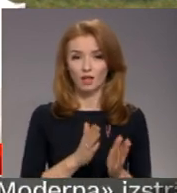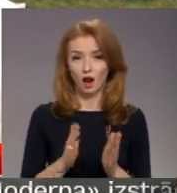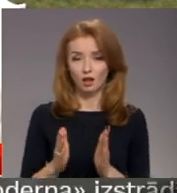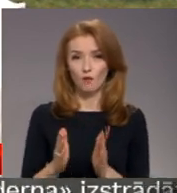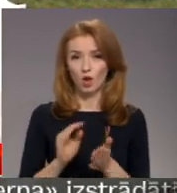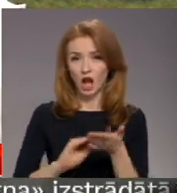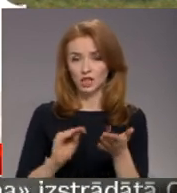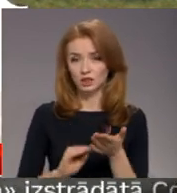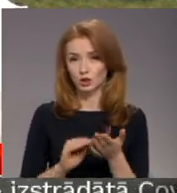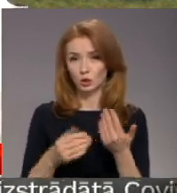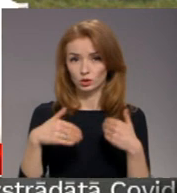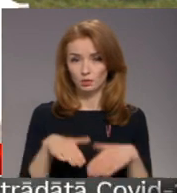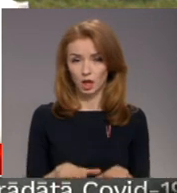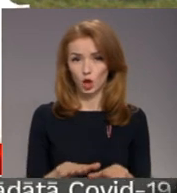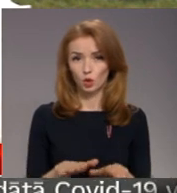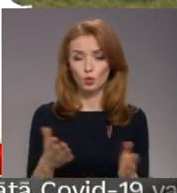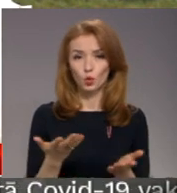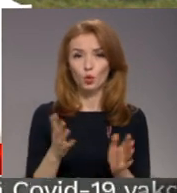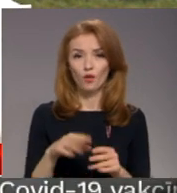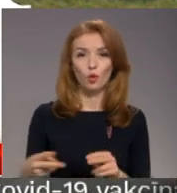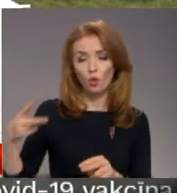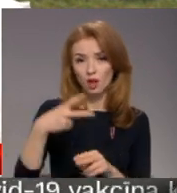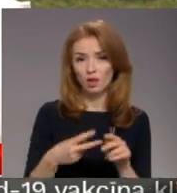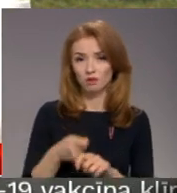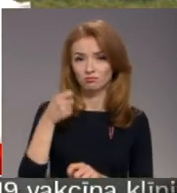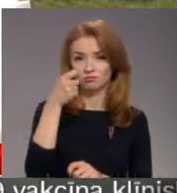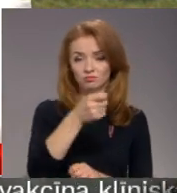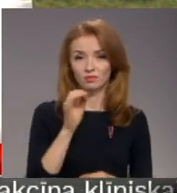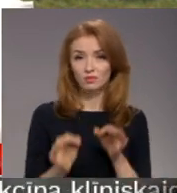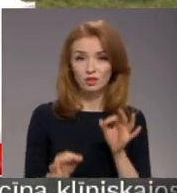spriedumu, kuru varētu pārsūdzēt un